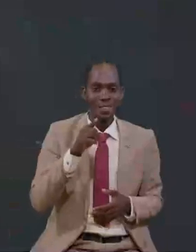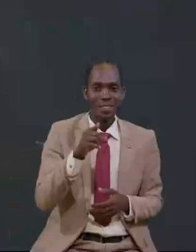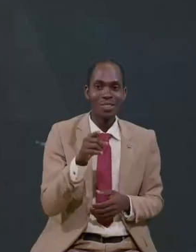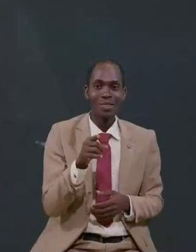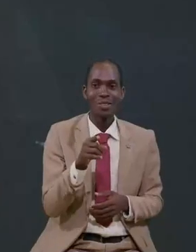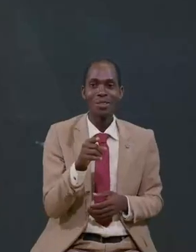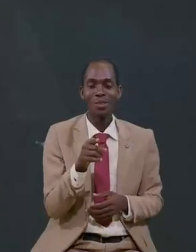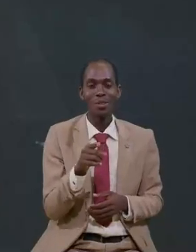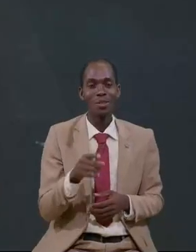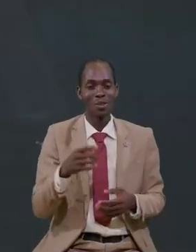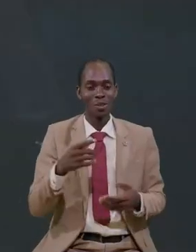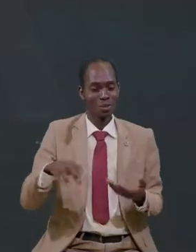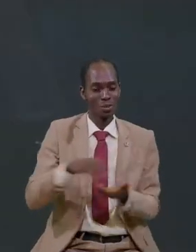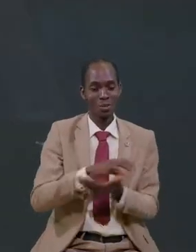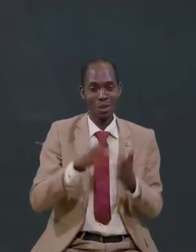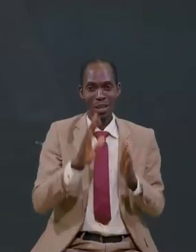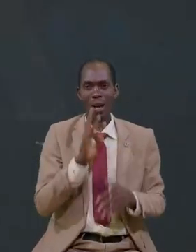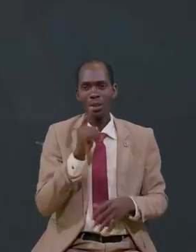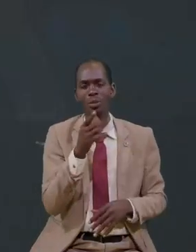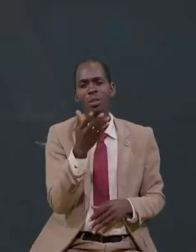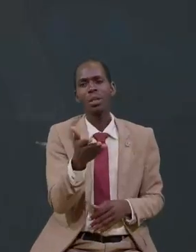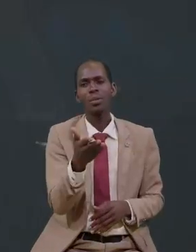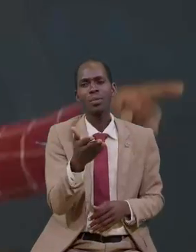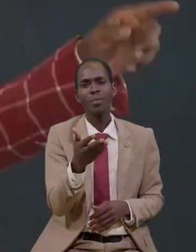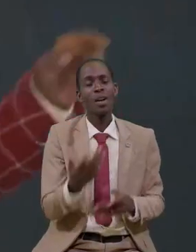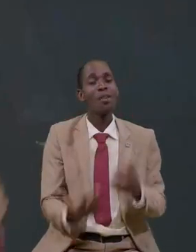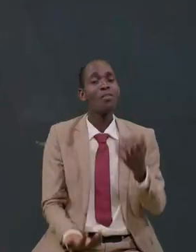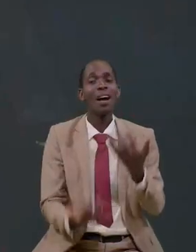La chorale des jeunesses que vous êtes là. Le feu.